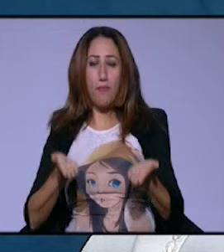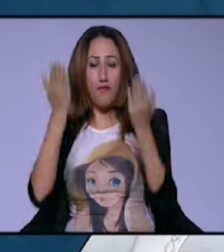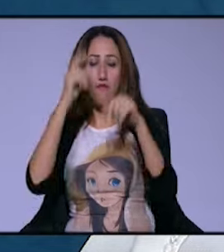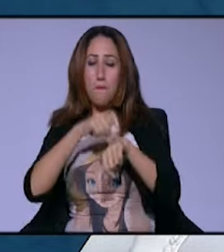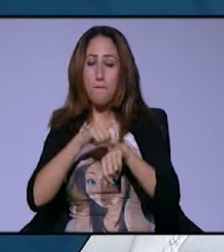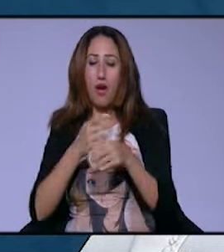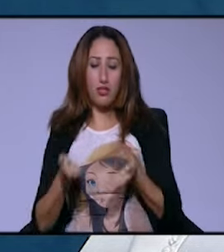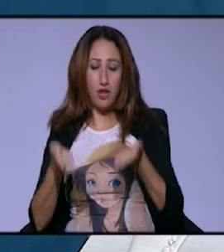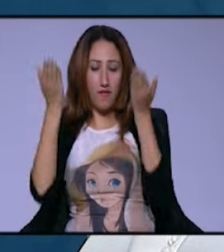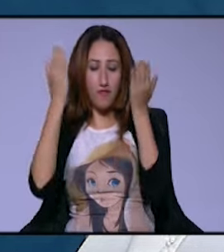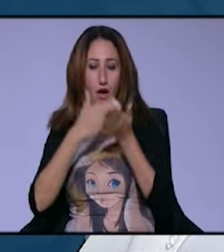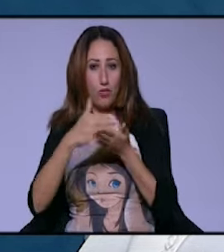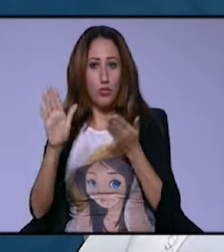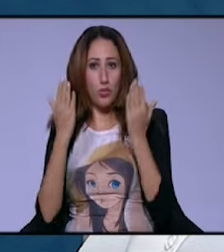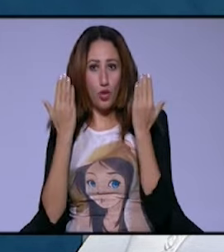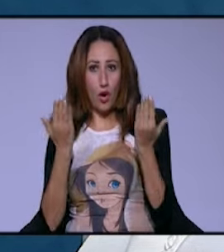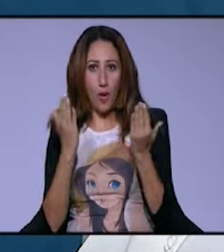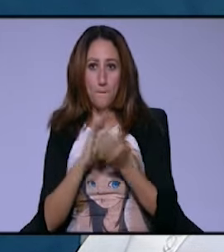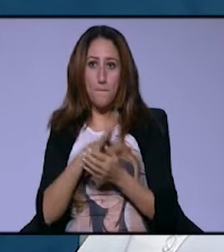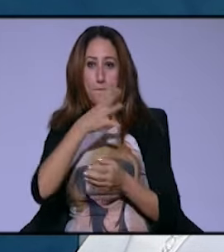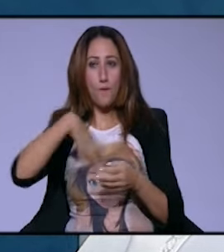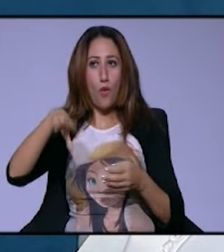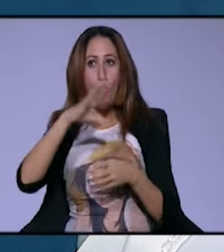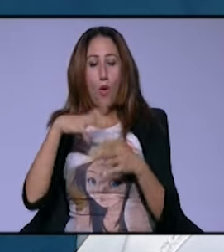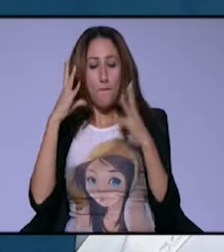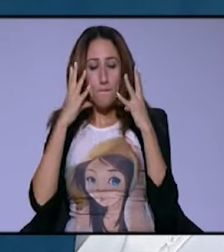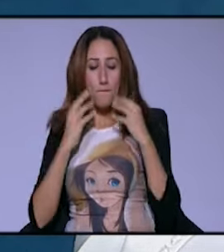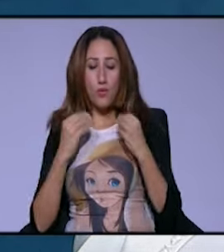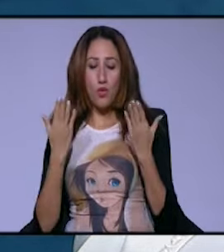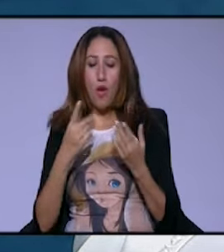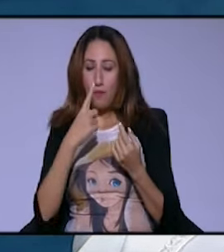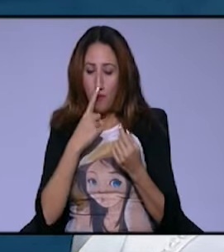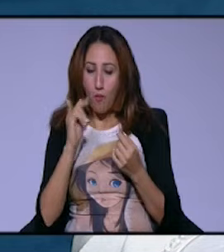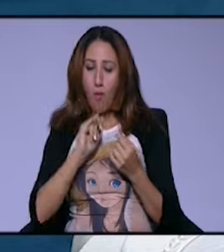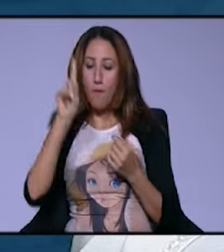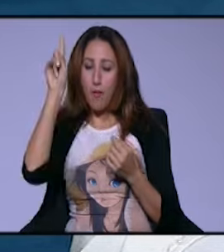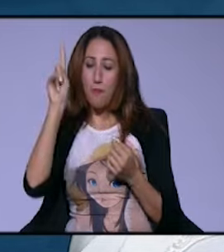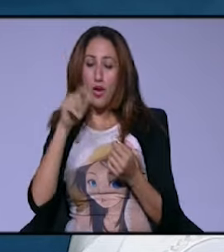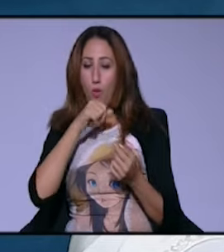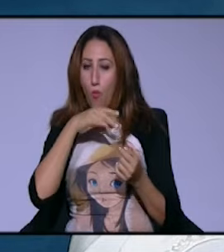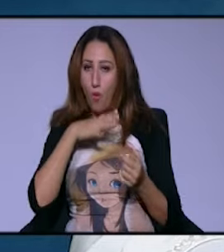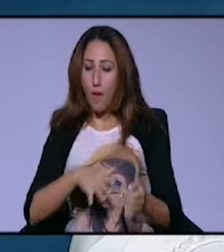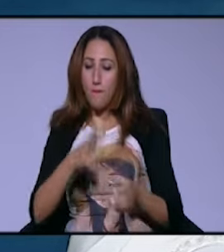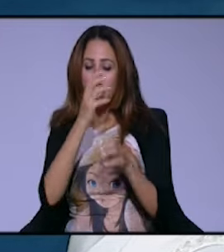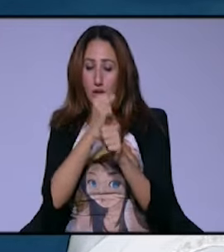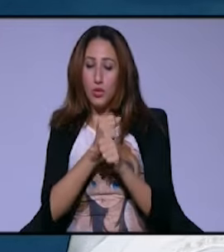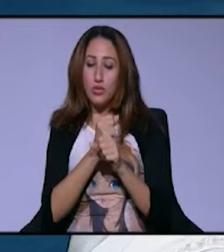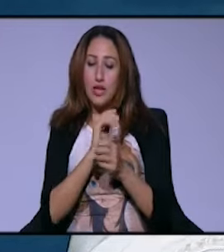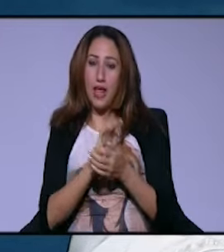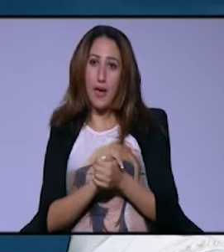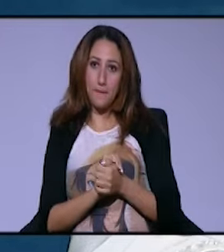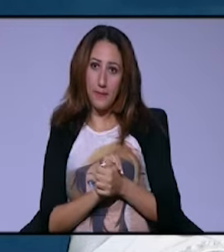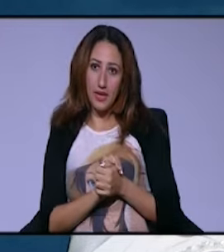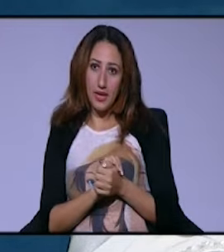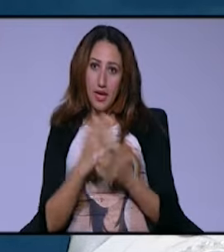وعوز واحتياج، وإن شاء الله ننعم جميعا يا رب كده برضا وحب الله وحب سيدنا رسول الله وبالعمل الصالح،